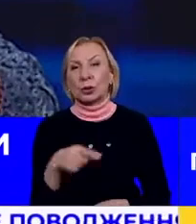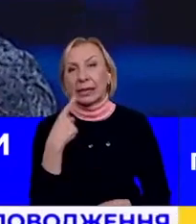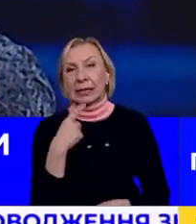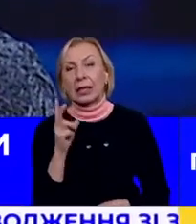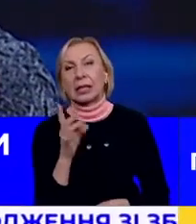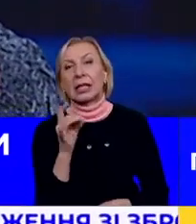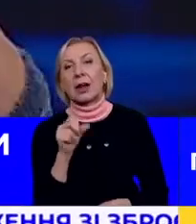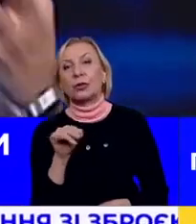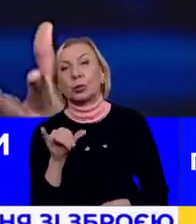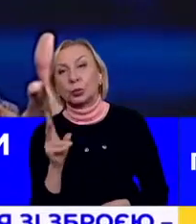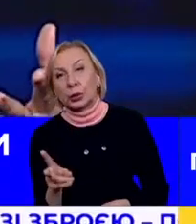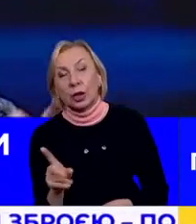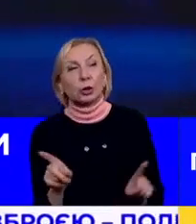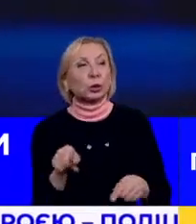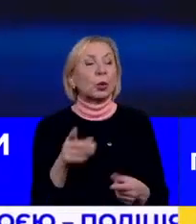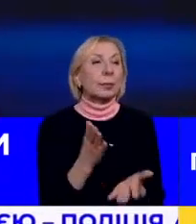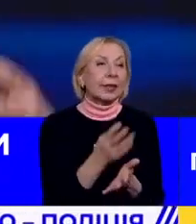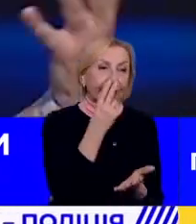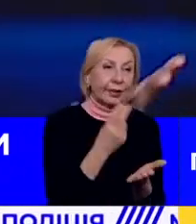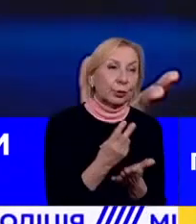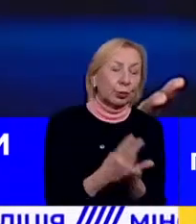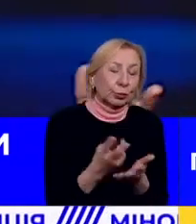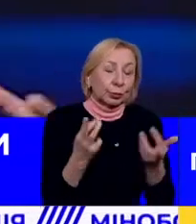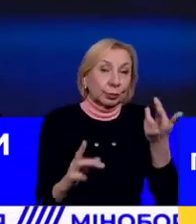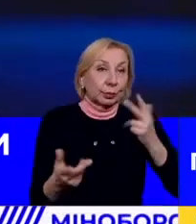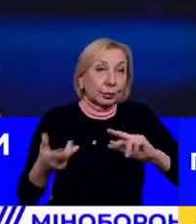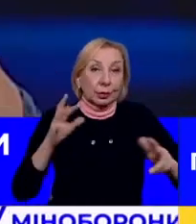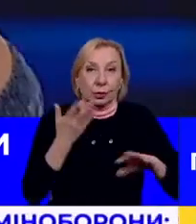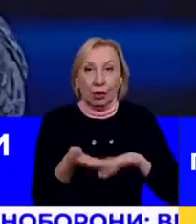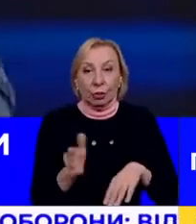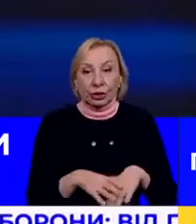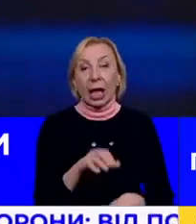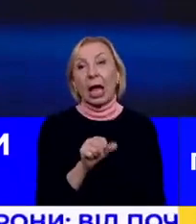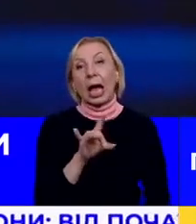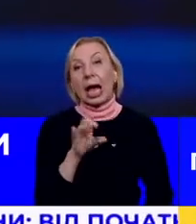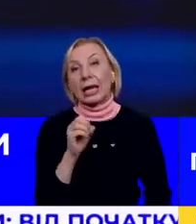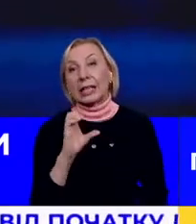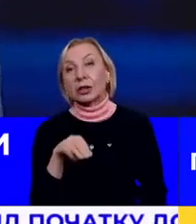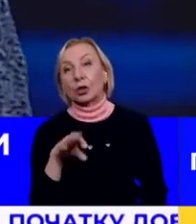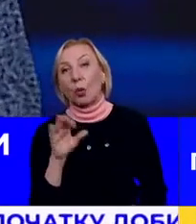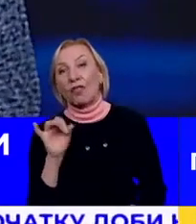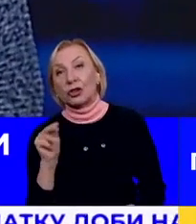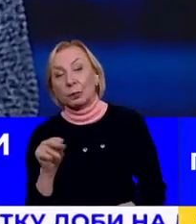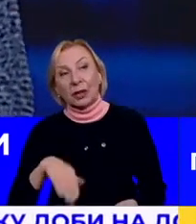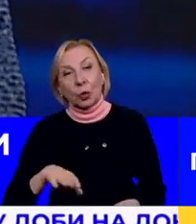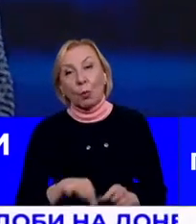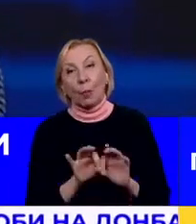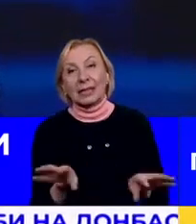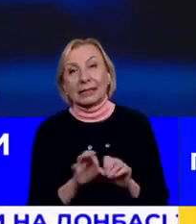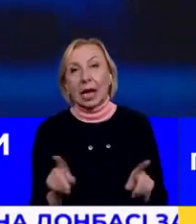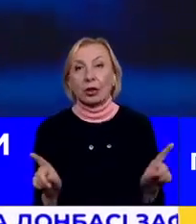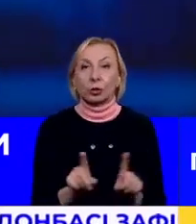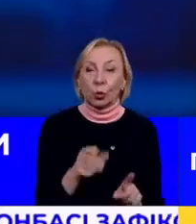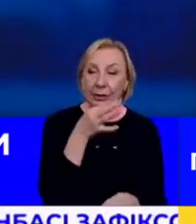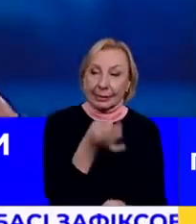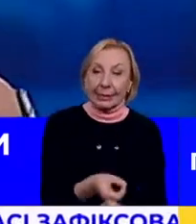сказал, или он имел в виду это, или уже не то, и уже очень сложно. Арестович потом объясняет. Арестович, в конце концов, вот буквально